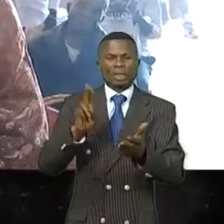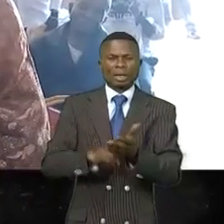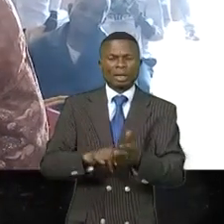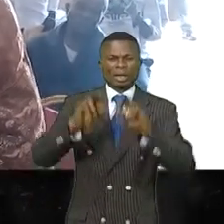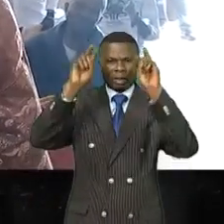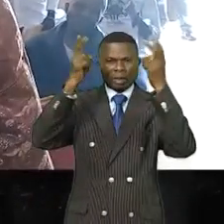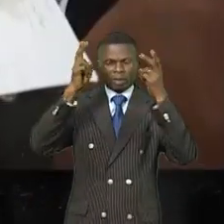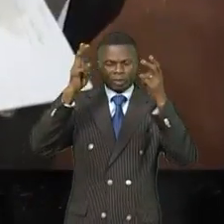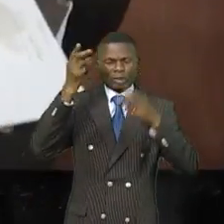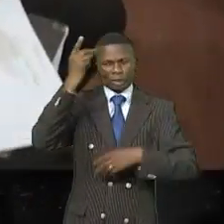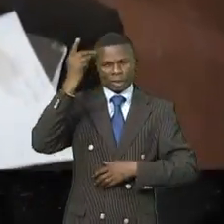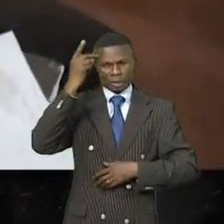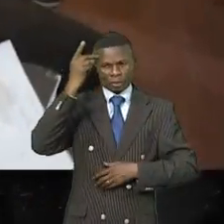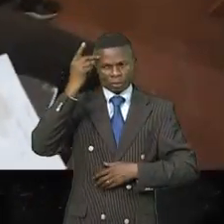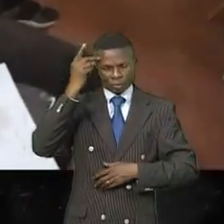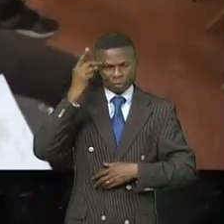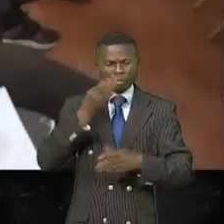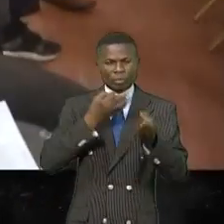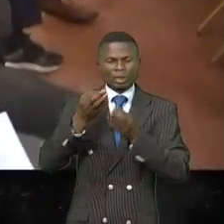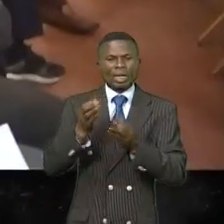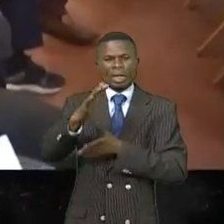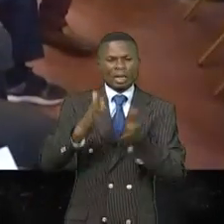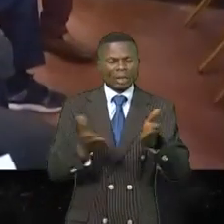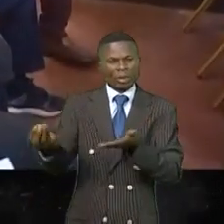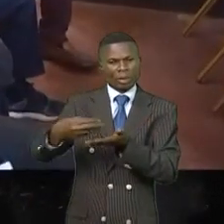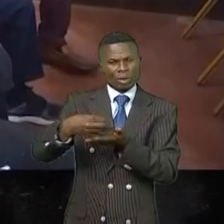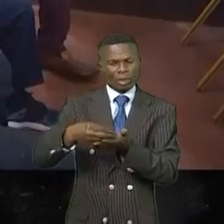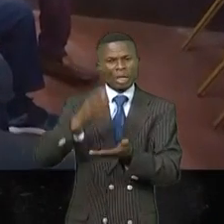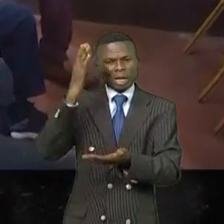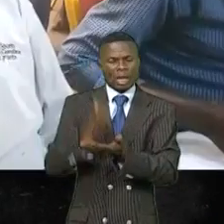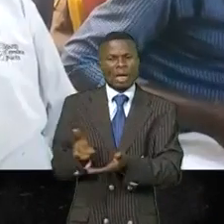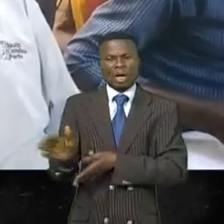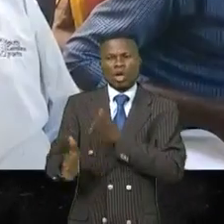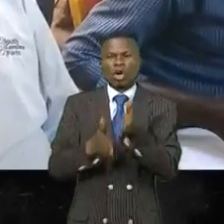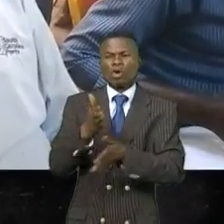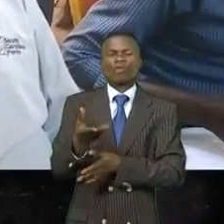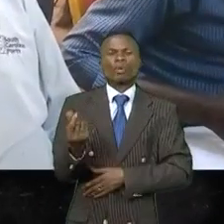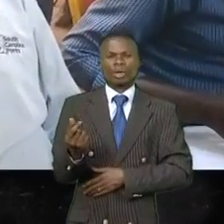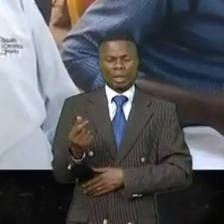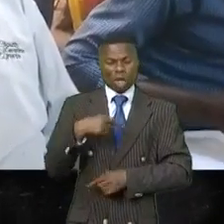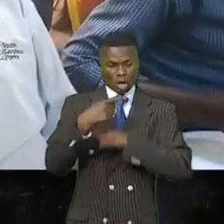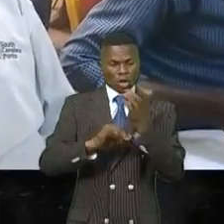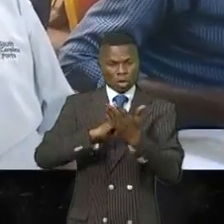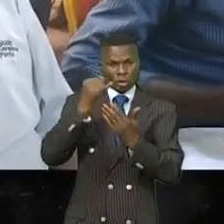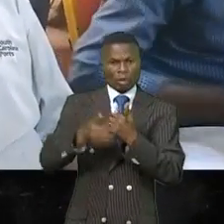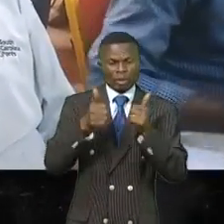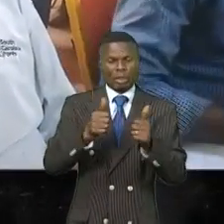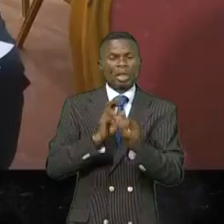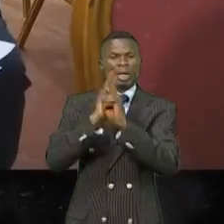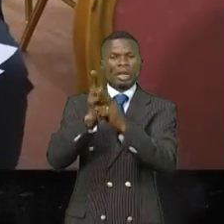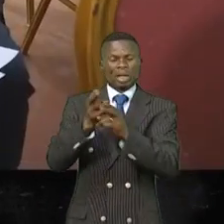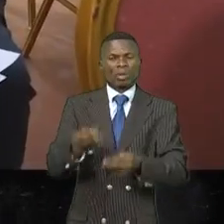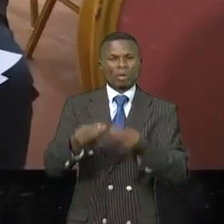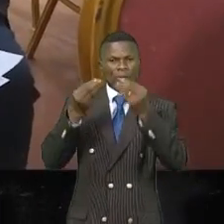ville à assurer la traçabilité des revenus et éviter l'écoulage des recettes. Pour bien démarrer ce projet, un état des lieux sera